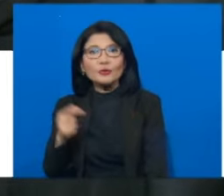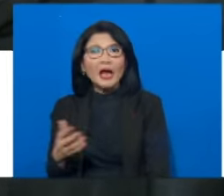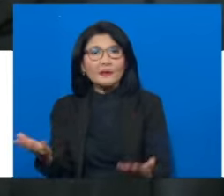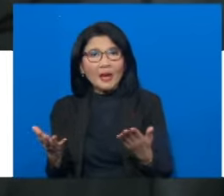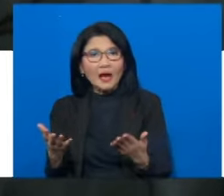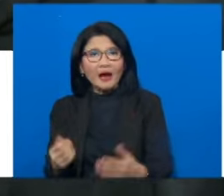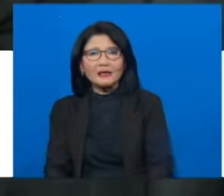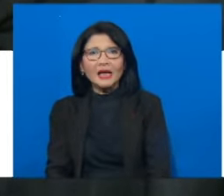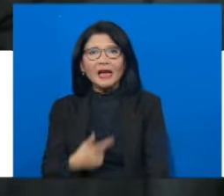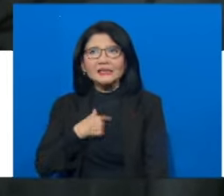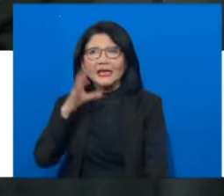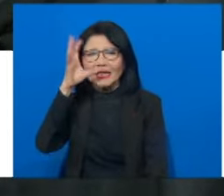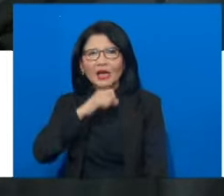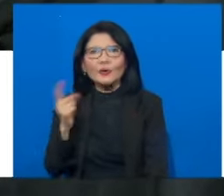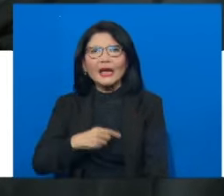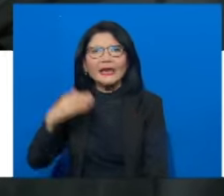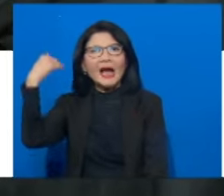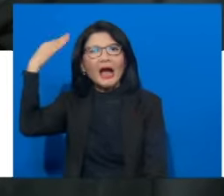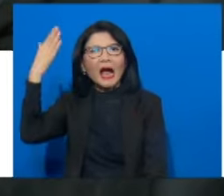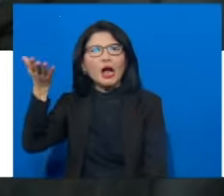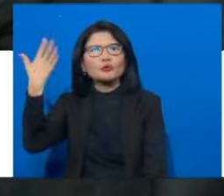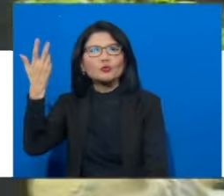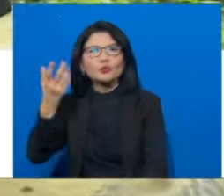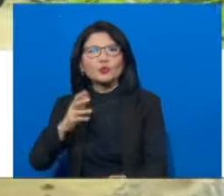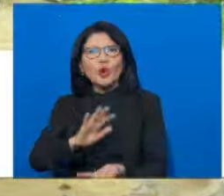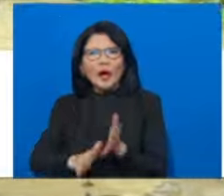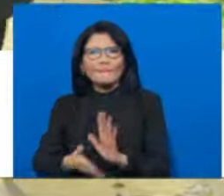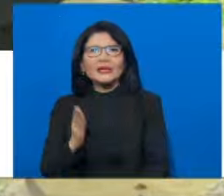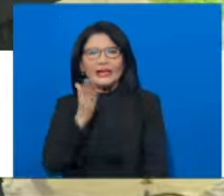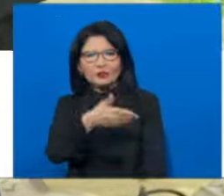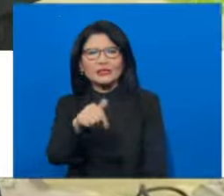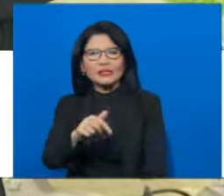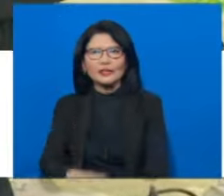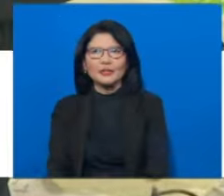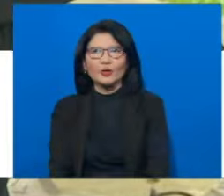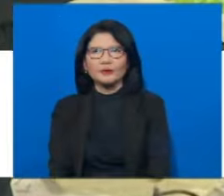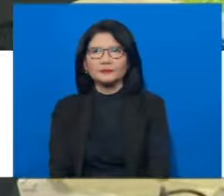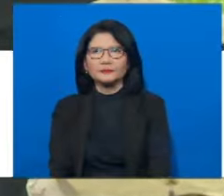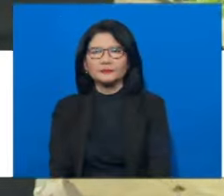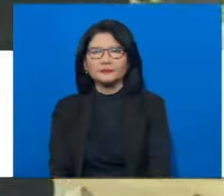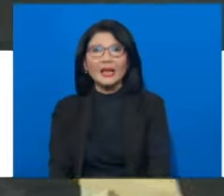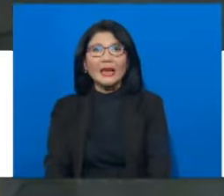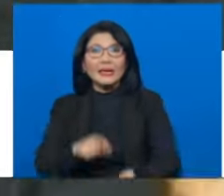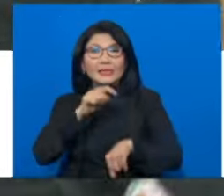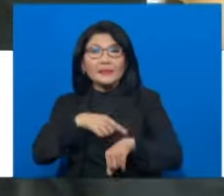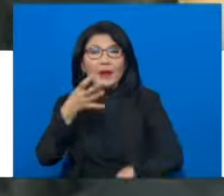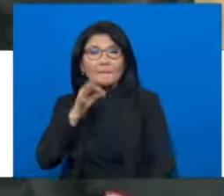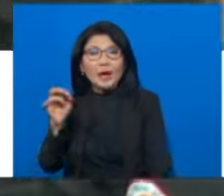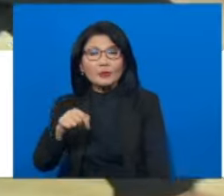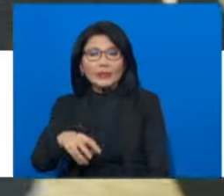Dari Kakak pernah ikut silat terus jadi ikut di era modernisasi keberadaan